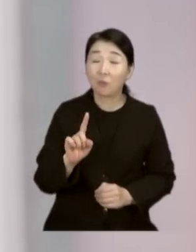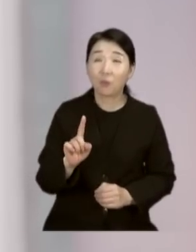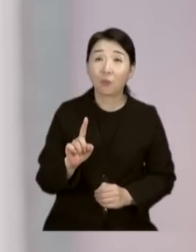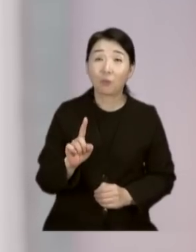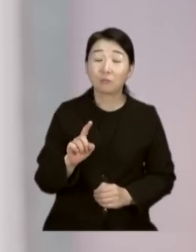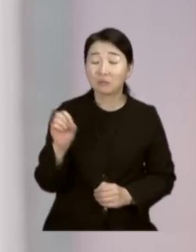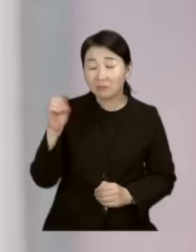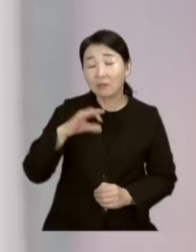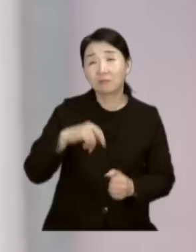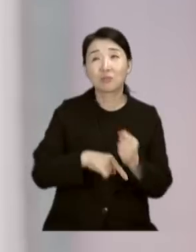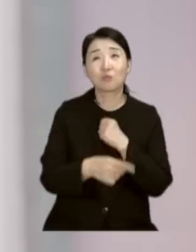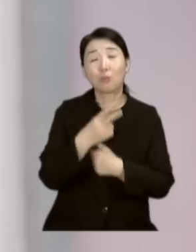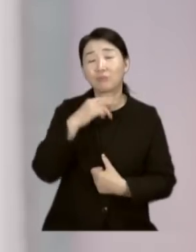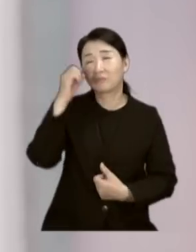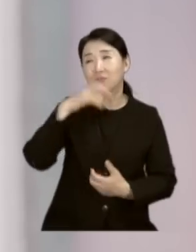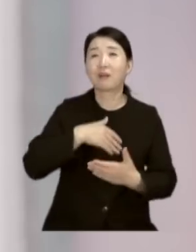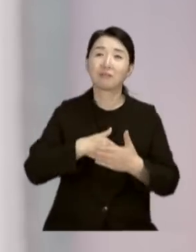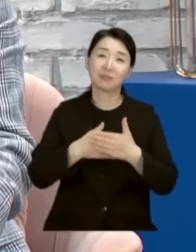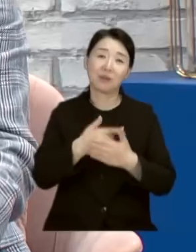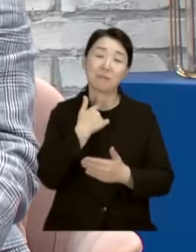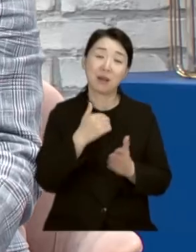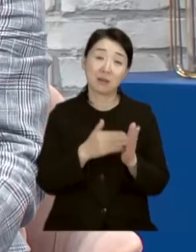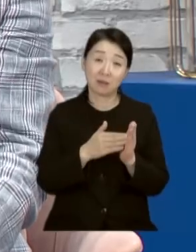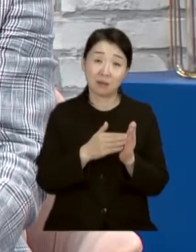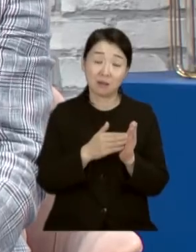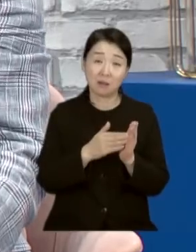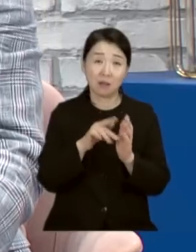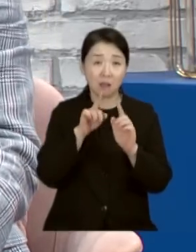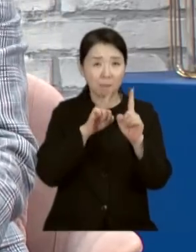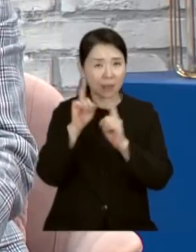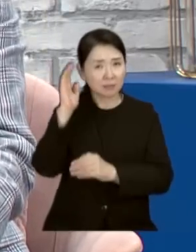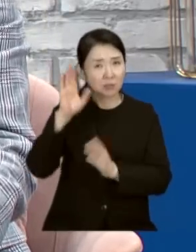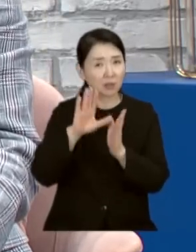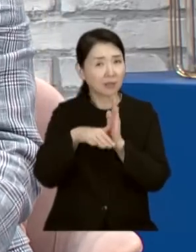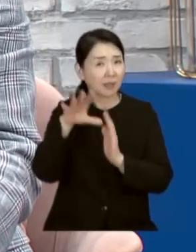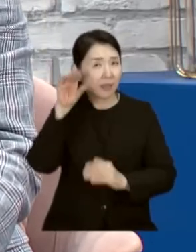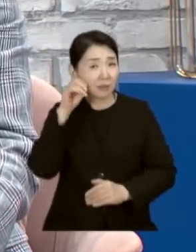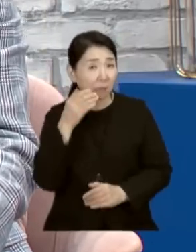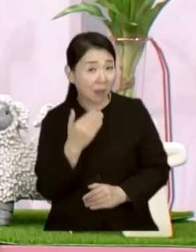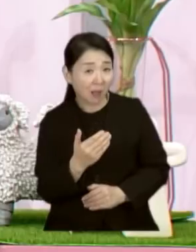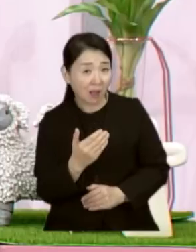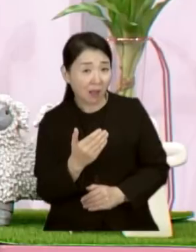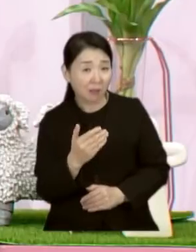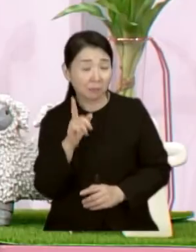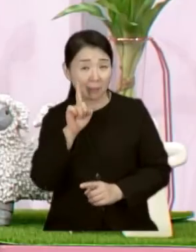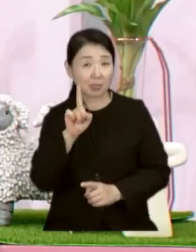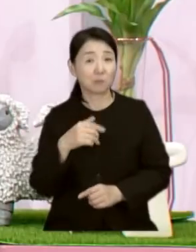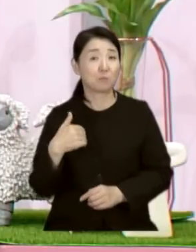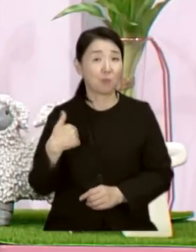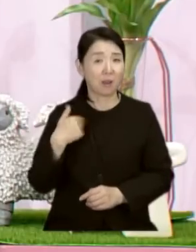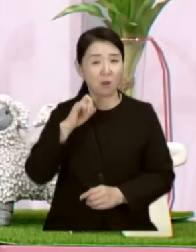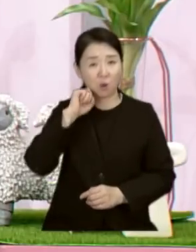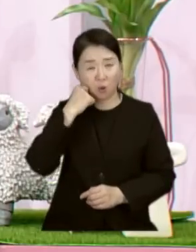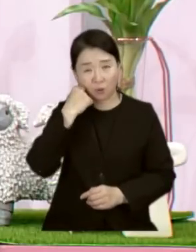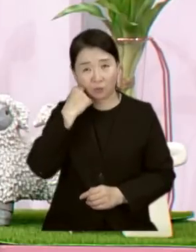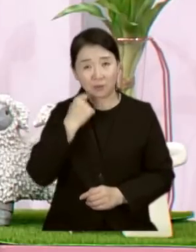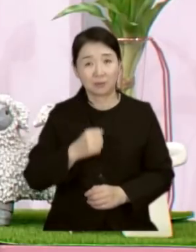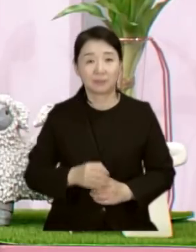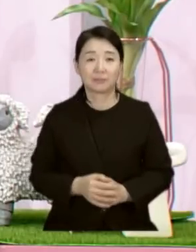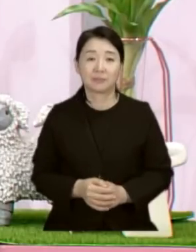아무런 그런 것도 없이 그냥 설렜던 것 같아요. 말씀이 들어와요? 말씀 그때 당시에는 몰랐어요. 그러니까